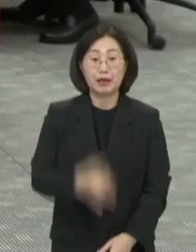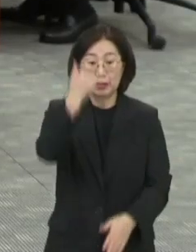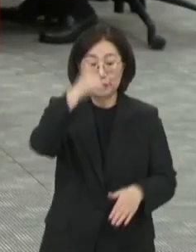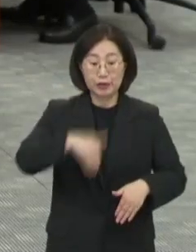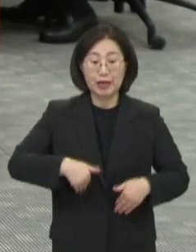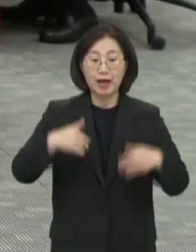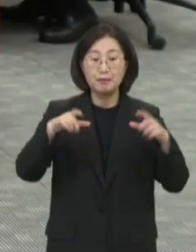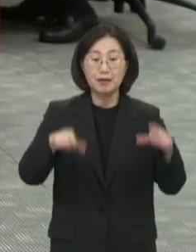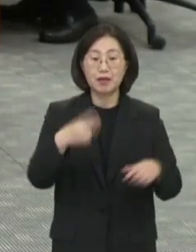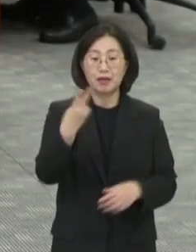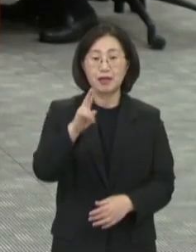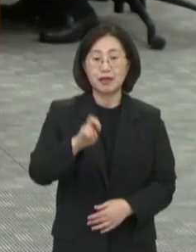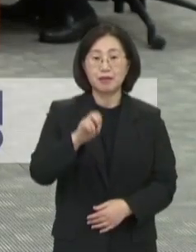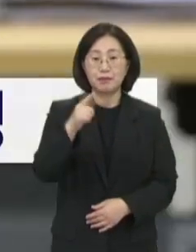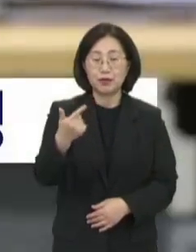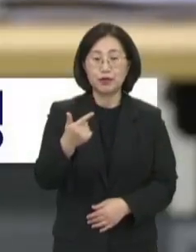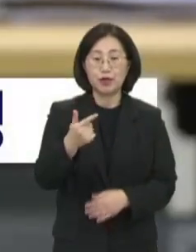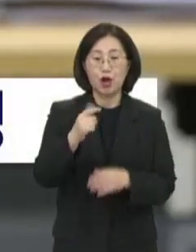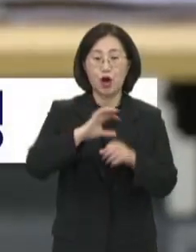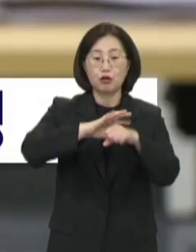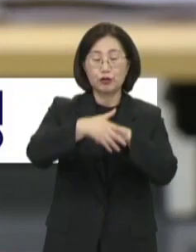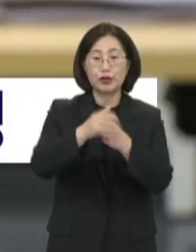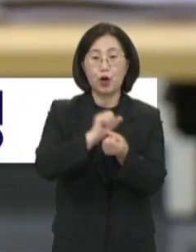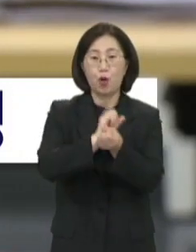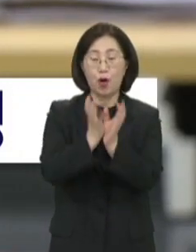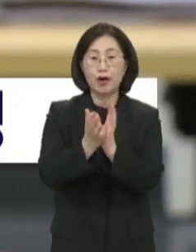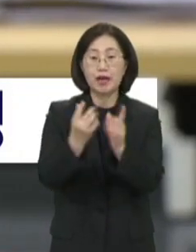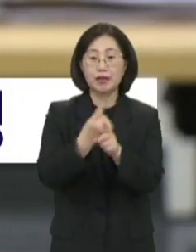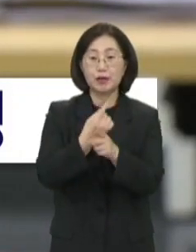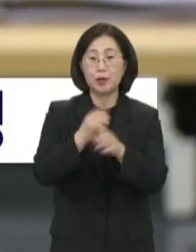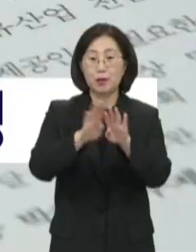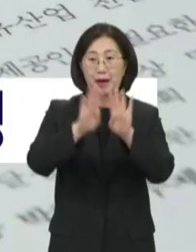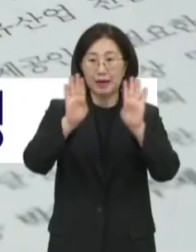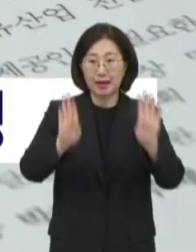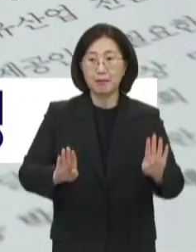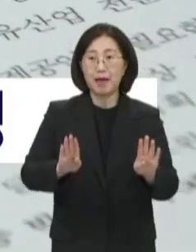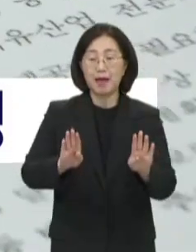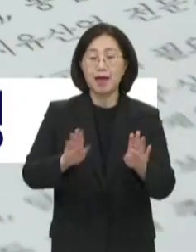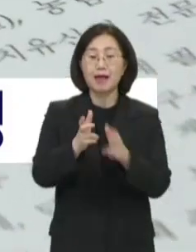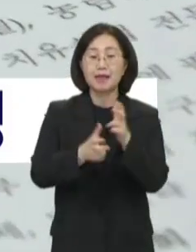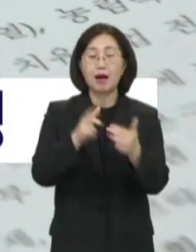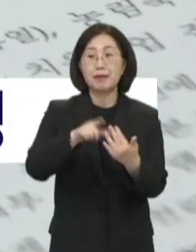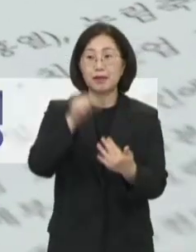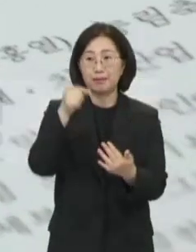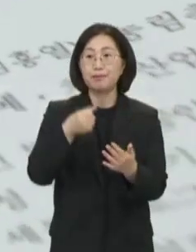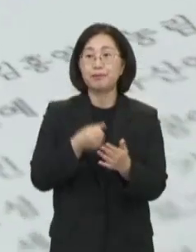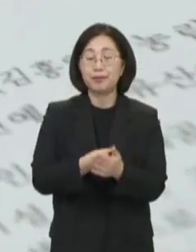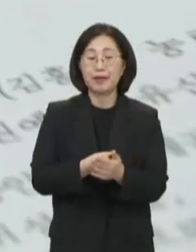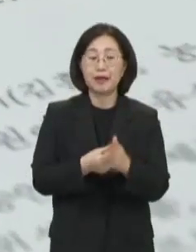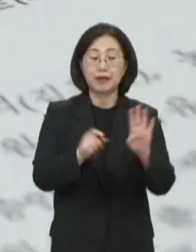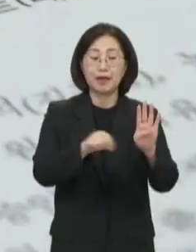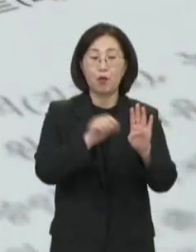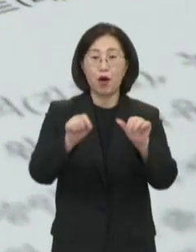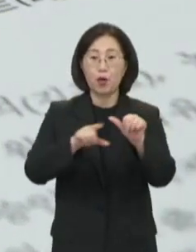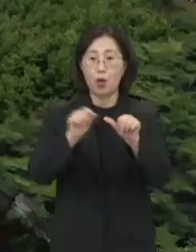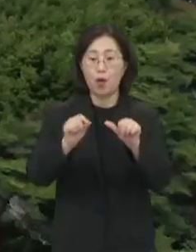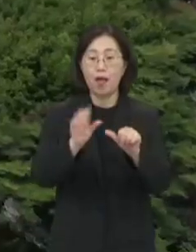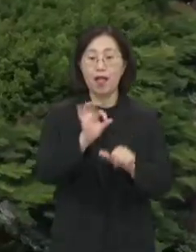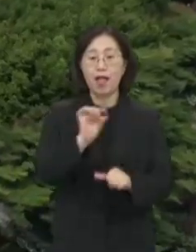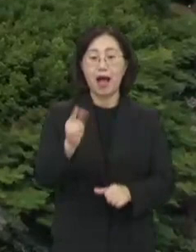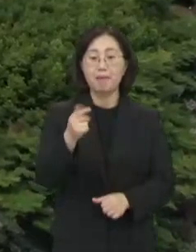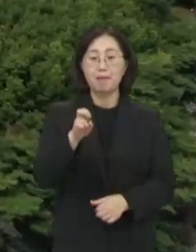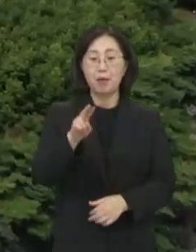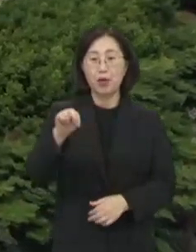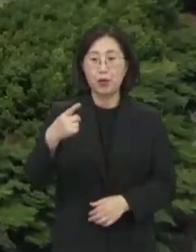충남에서는 2026년 국제 원예 치유 박람회가 국제행사 대상 사업으로 선정됐습니다. 4월과 5월 안면도